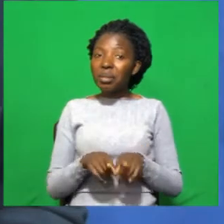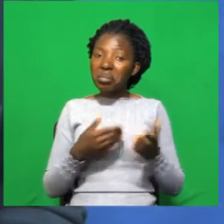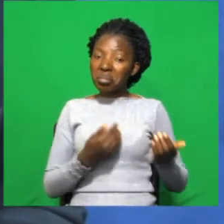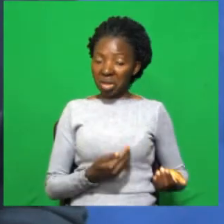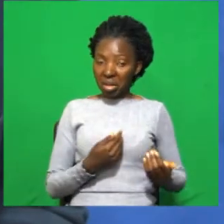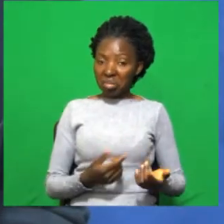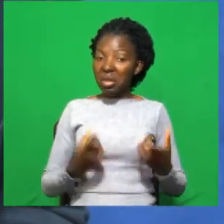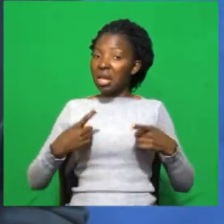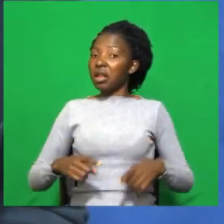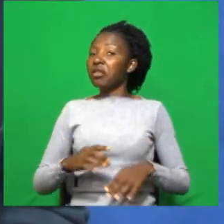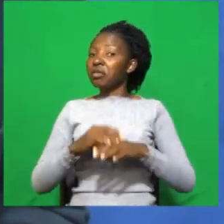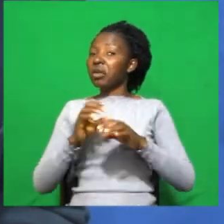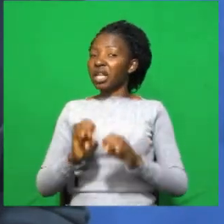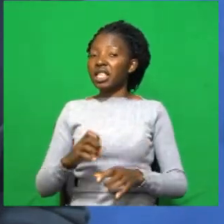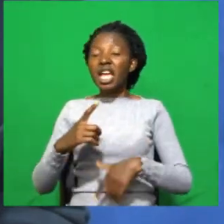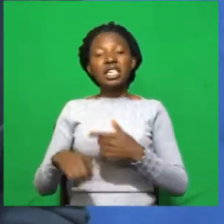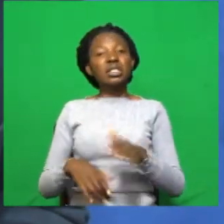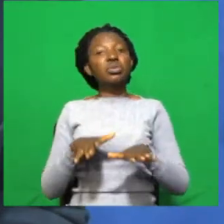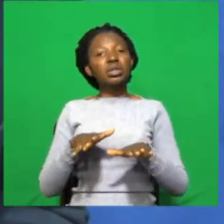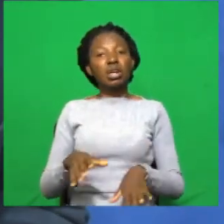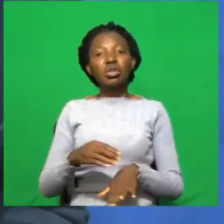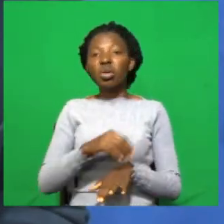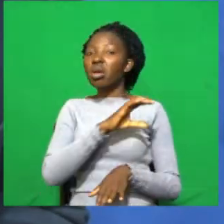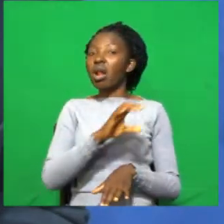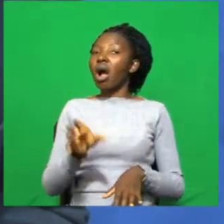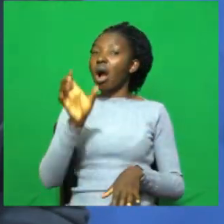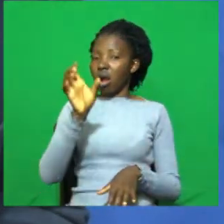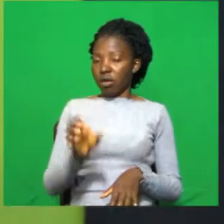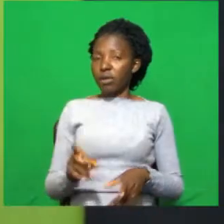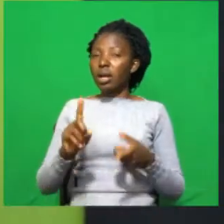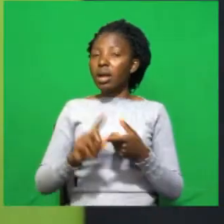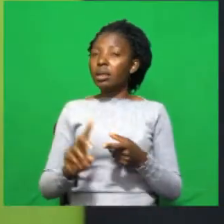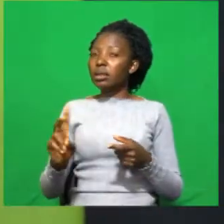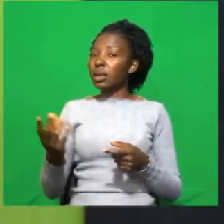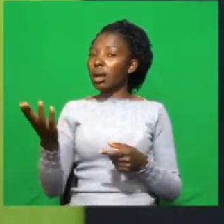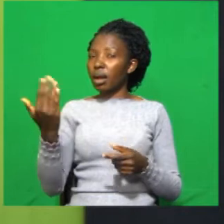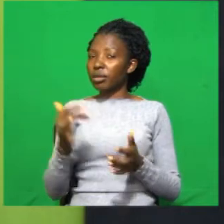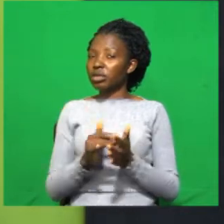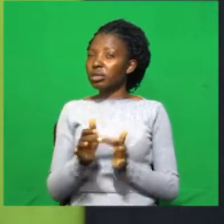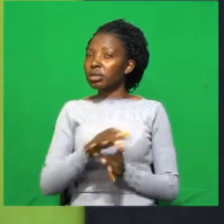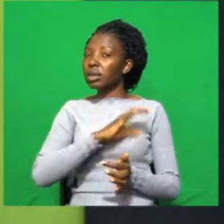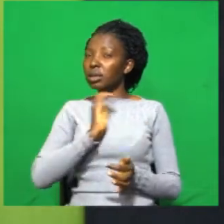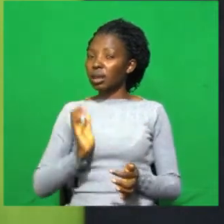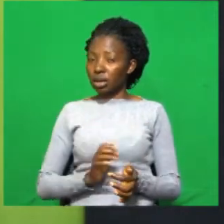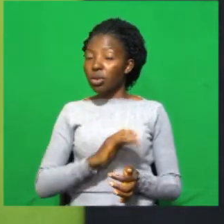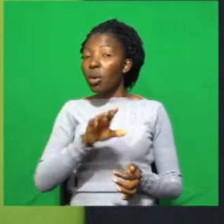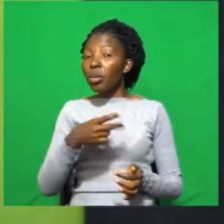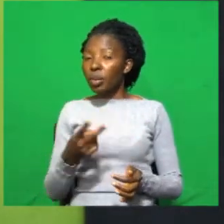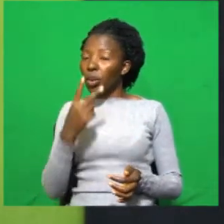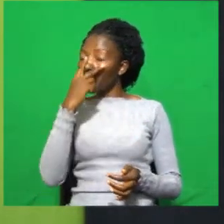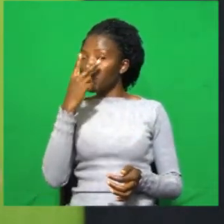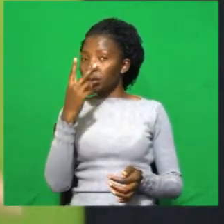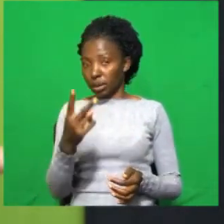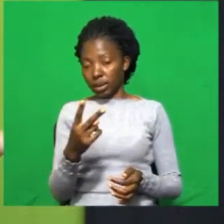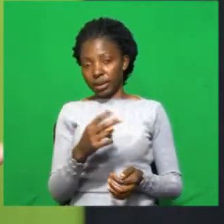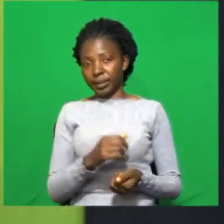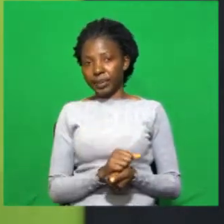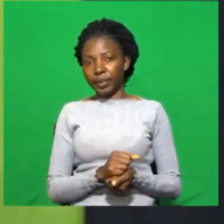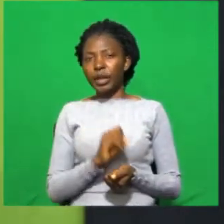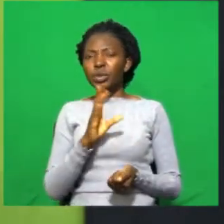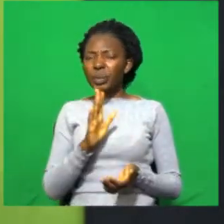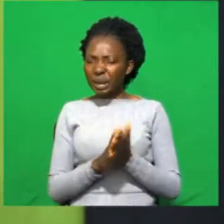pakauva. Saka pakuzouya rwechipiri rwaJesu kuuya kwake hanzi runooneka. Saka harugone